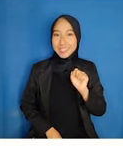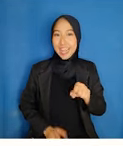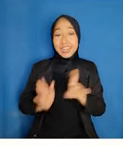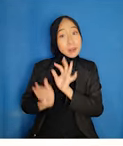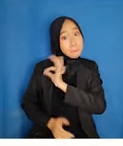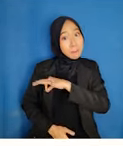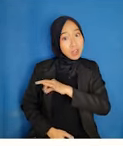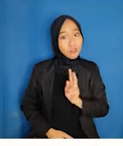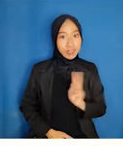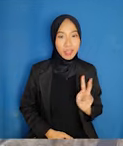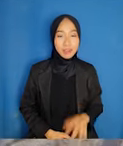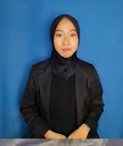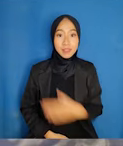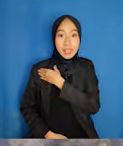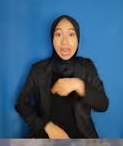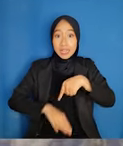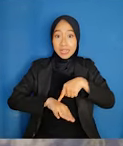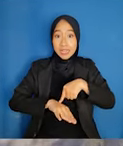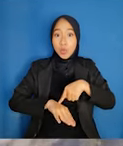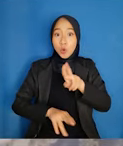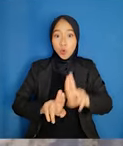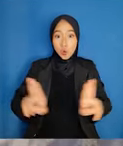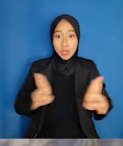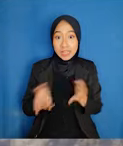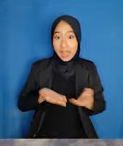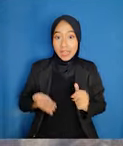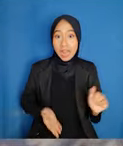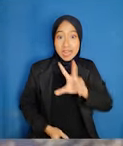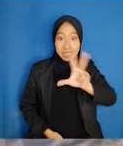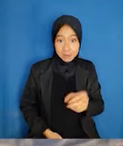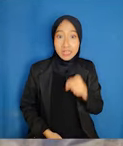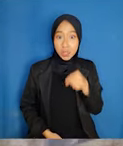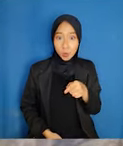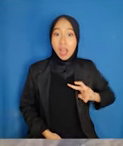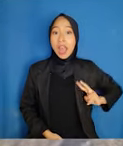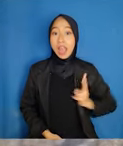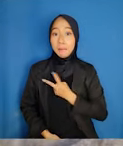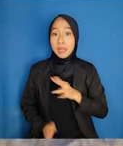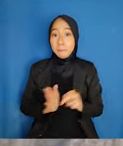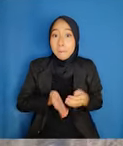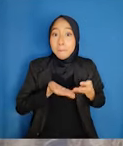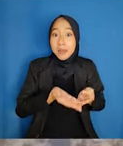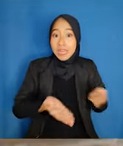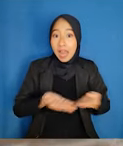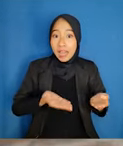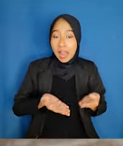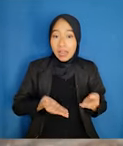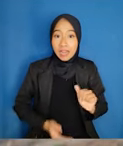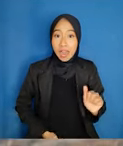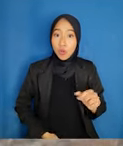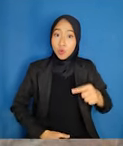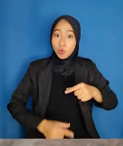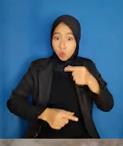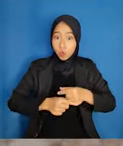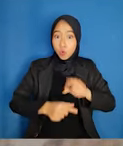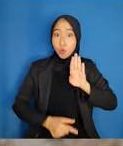dimanfaatkan. Kemudian di unit layanan disabilitas itu kami memfasilitasi setiap guru BK secara bergantian untuk